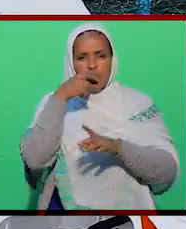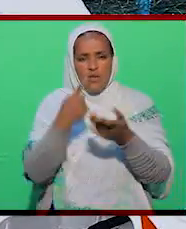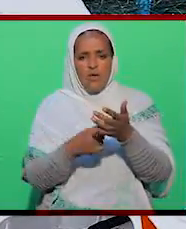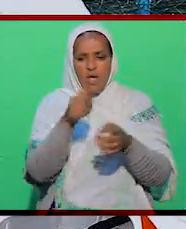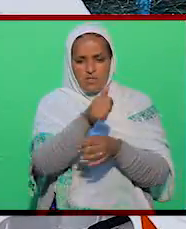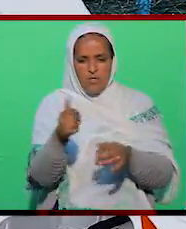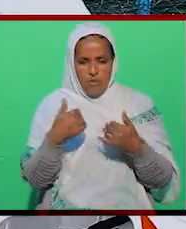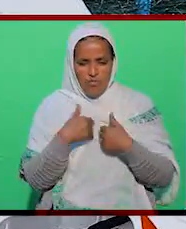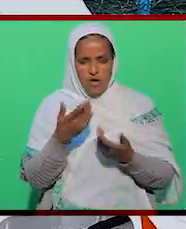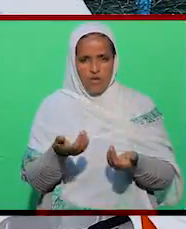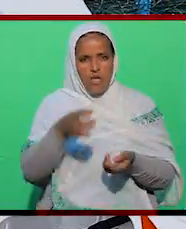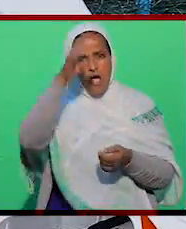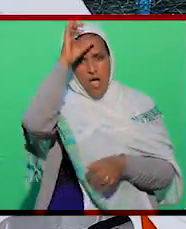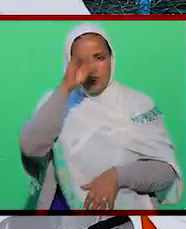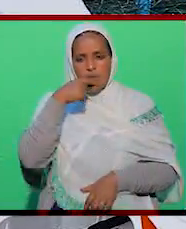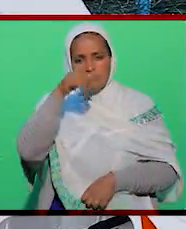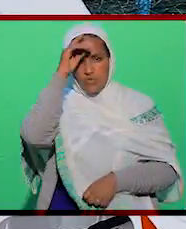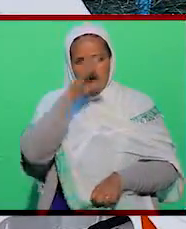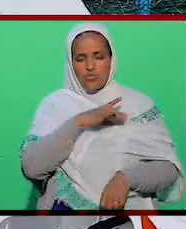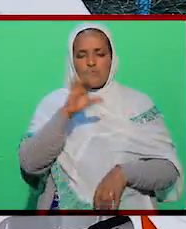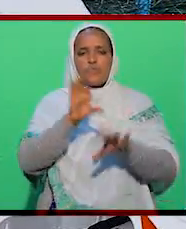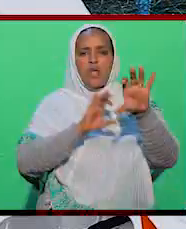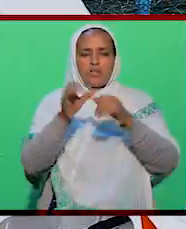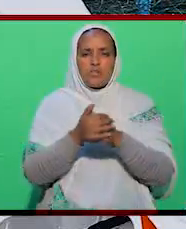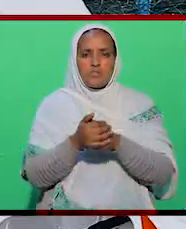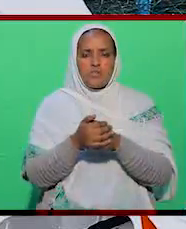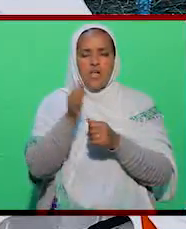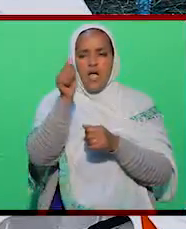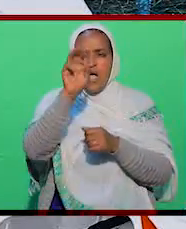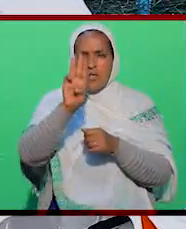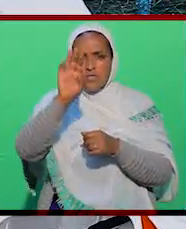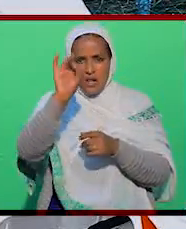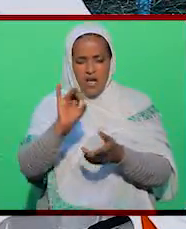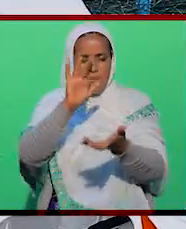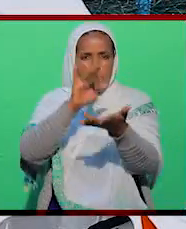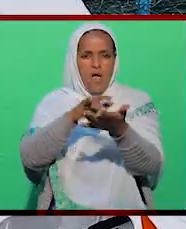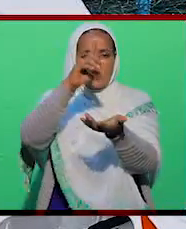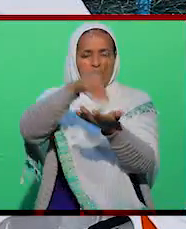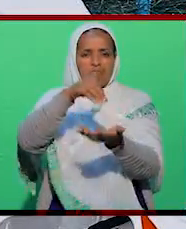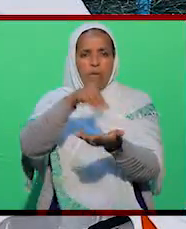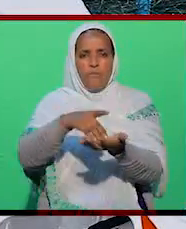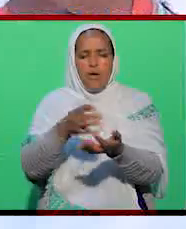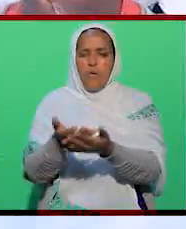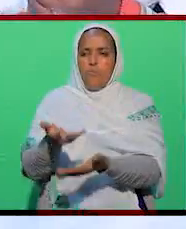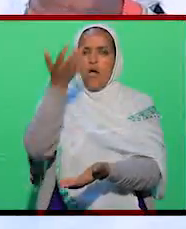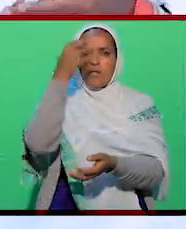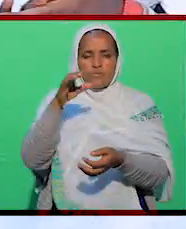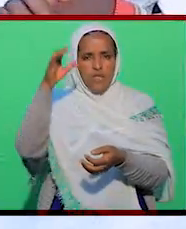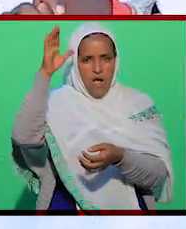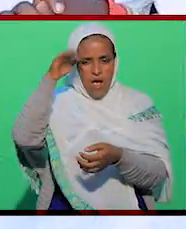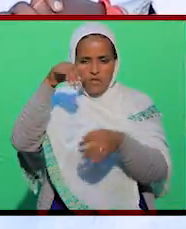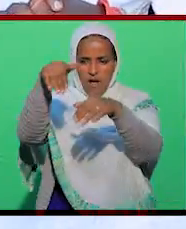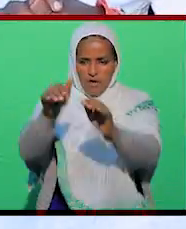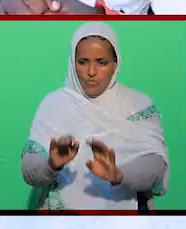አንድ አዲስ አበባ አሁን ያለ ነው አንድ አጥማቂ ነኝ የሚል ሰው ምን አደረገ፣ አሰላ መሀል ከተማው ላይ ባለሀብቶች አህያ